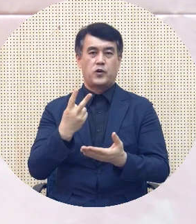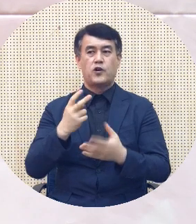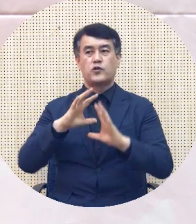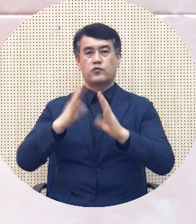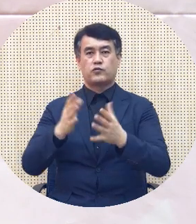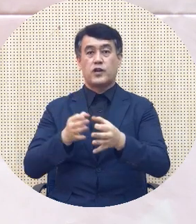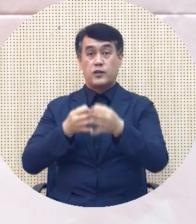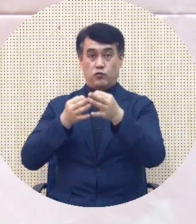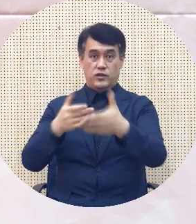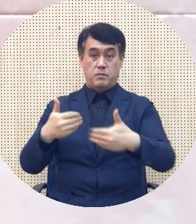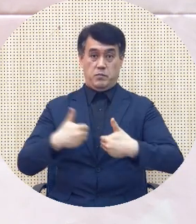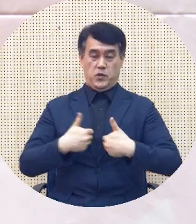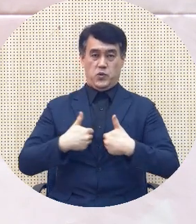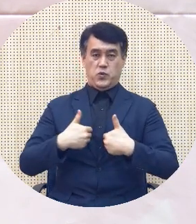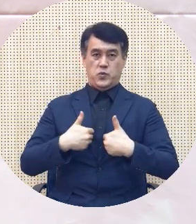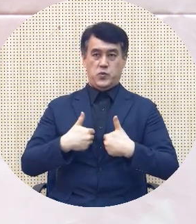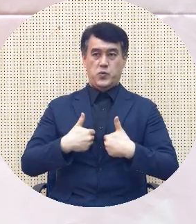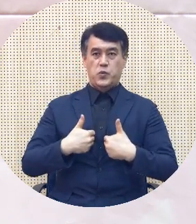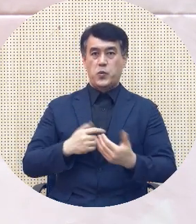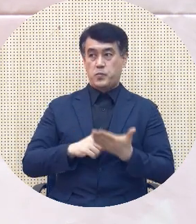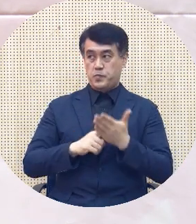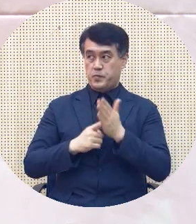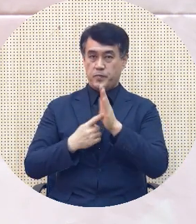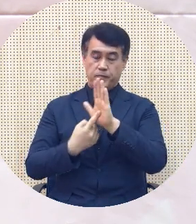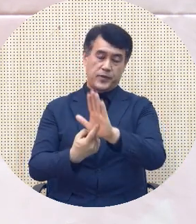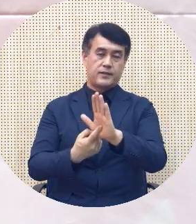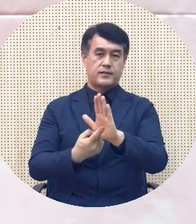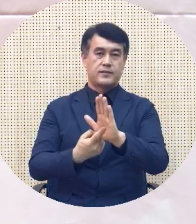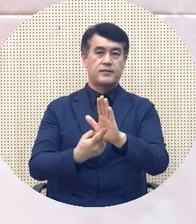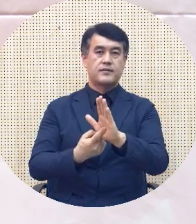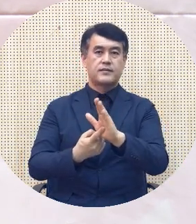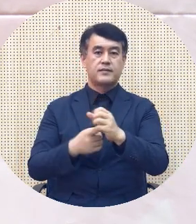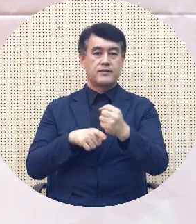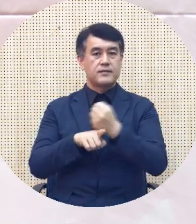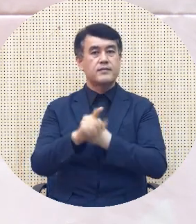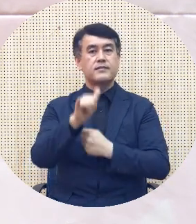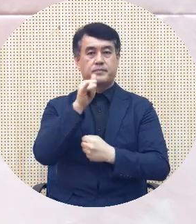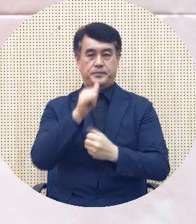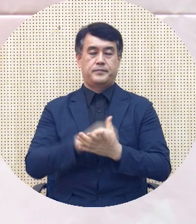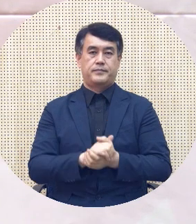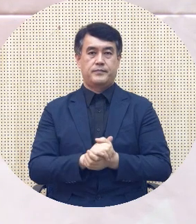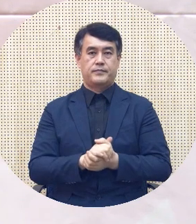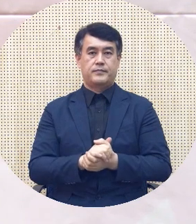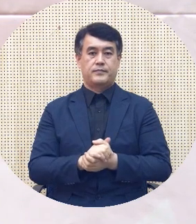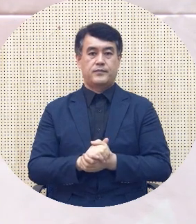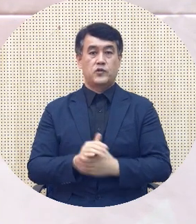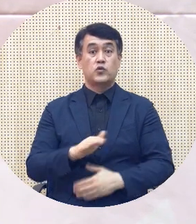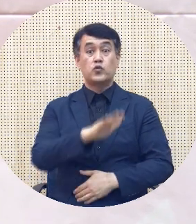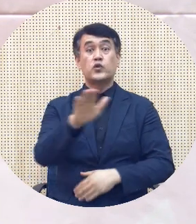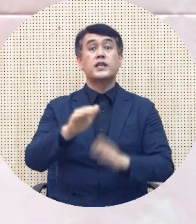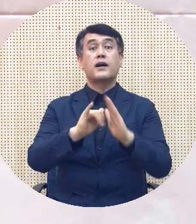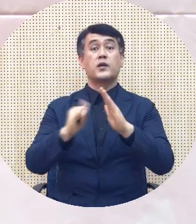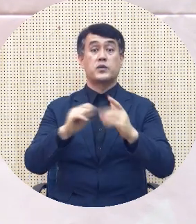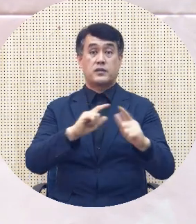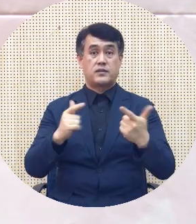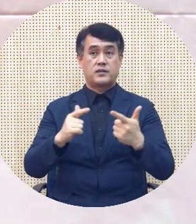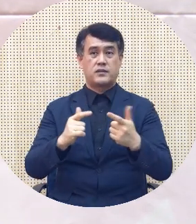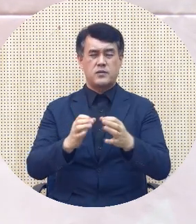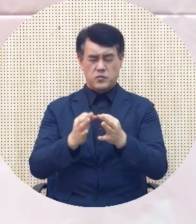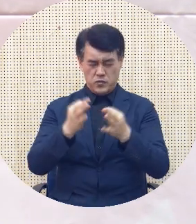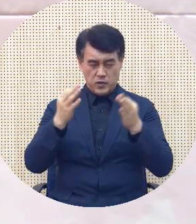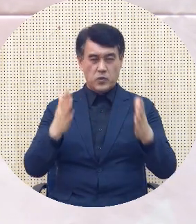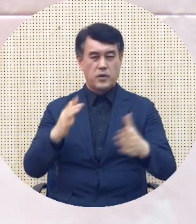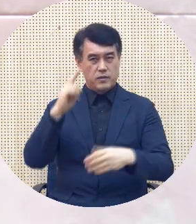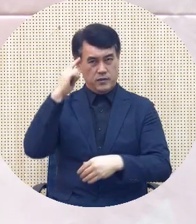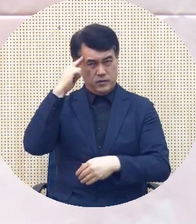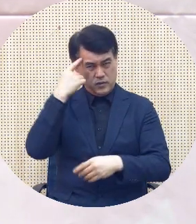투자의 필요성을 강조하는 중의적 의미를 포함한다고 볼 수 있습니다. 우리 가족들은 수십 년간